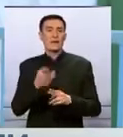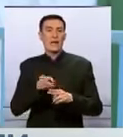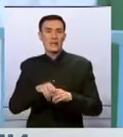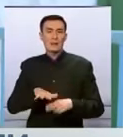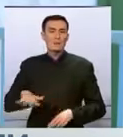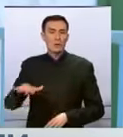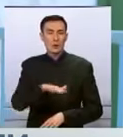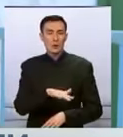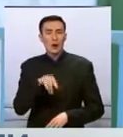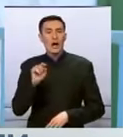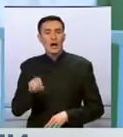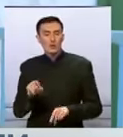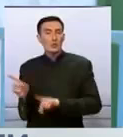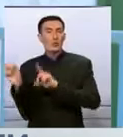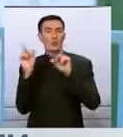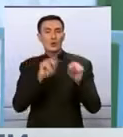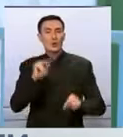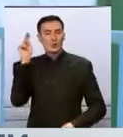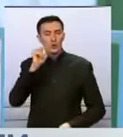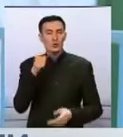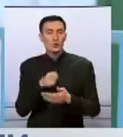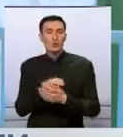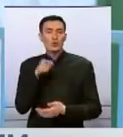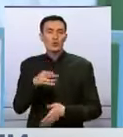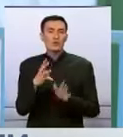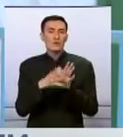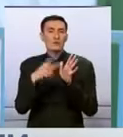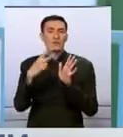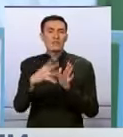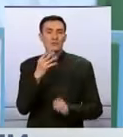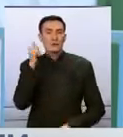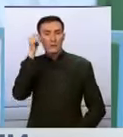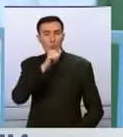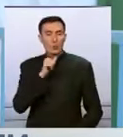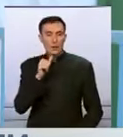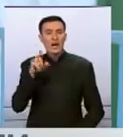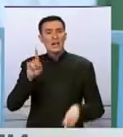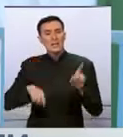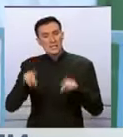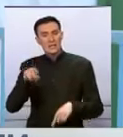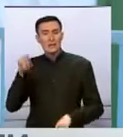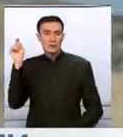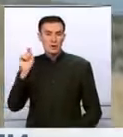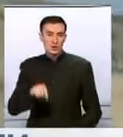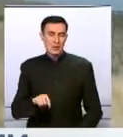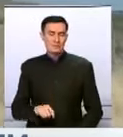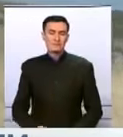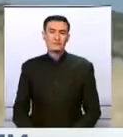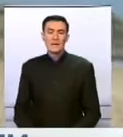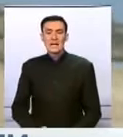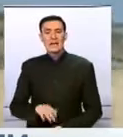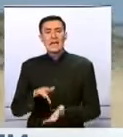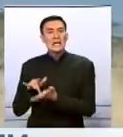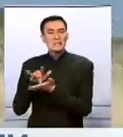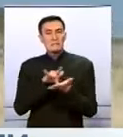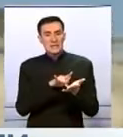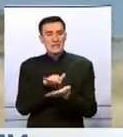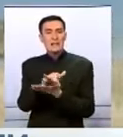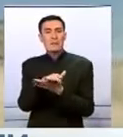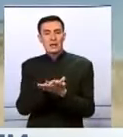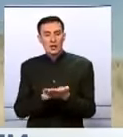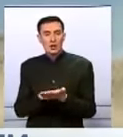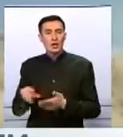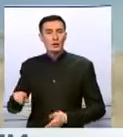краю. Отсюда уехал учиться. До 1924 года он еще изредка приезжал сюда. Экспедиция продолжает